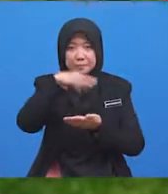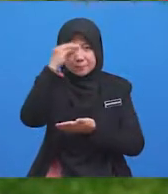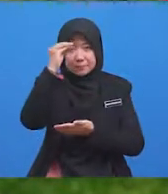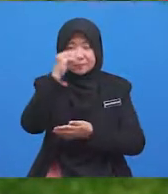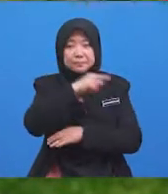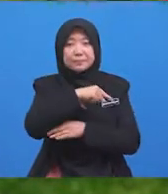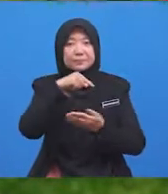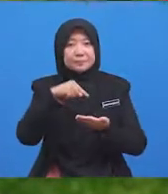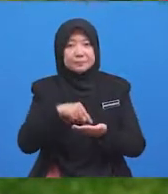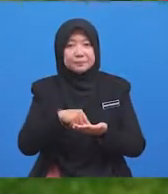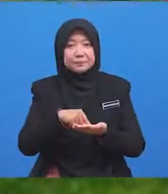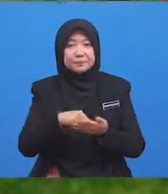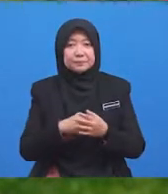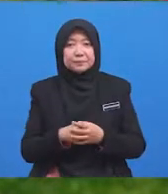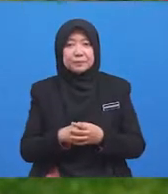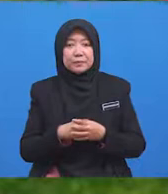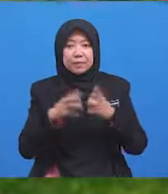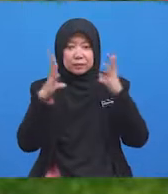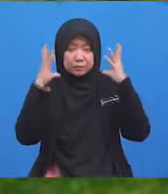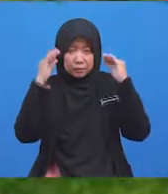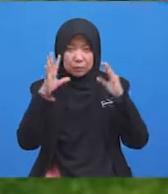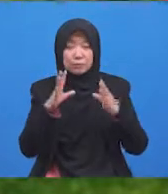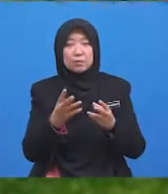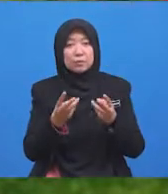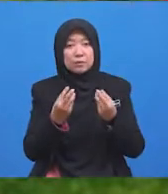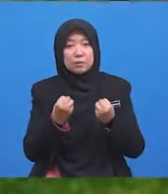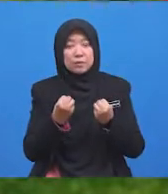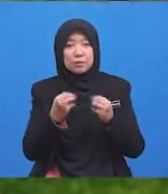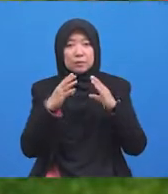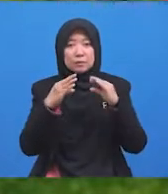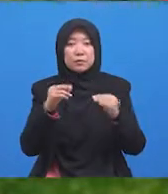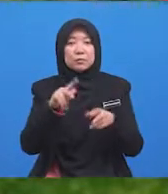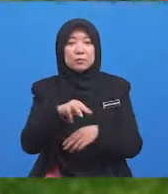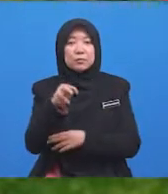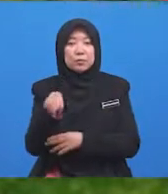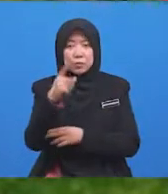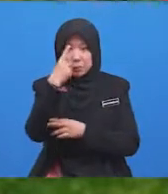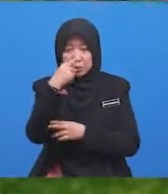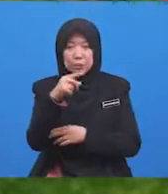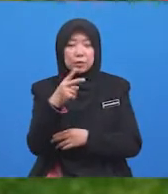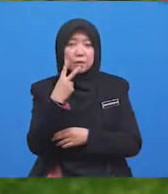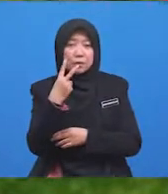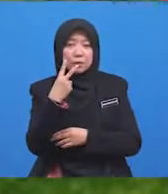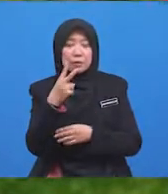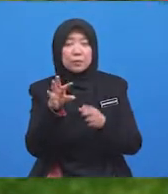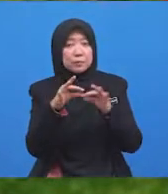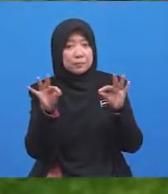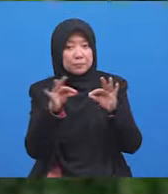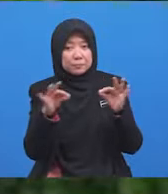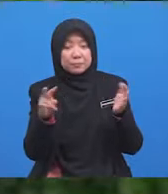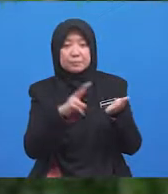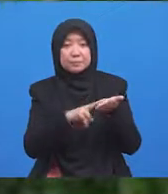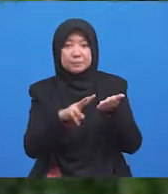kita pada hari ini jegu ini mengajak murid-murid-nya untuk sam sama menghayati by saja